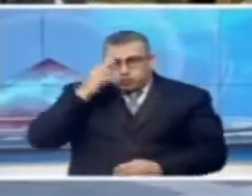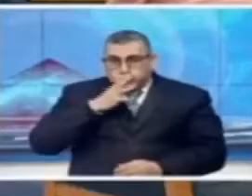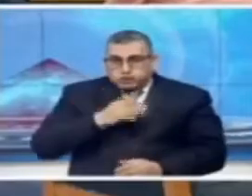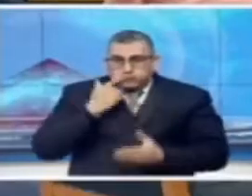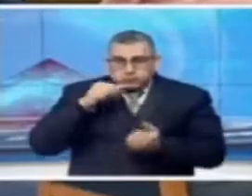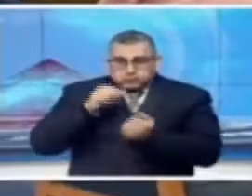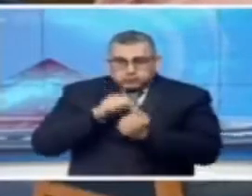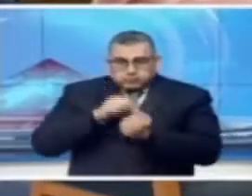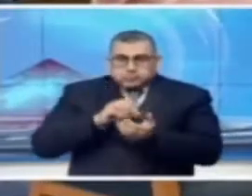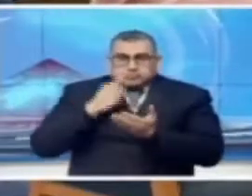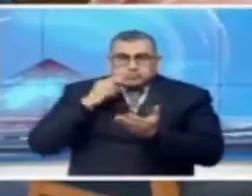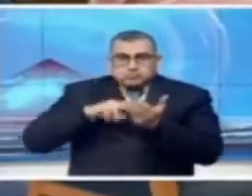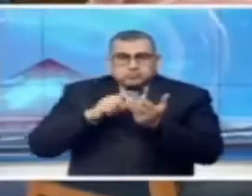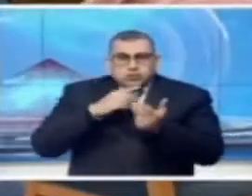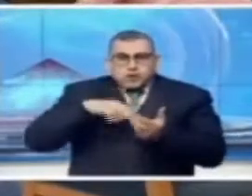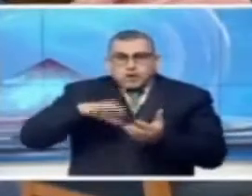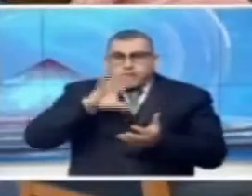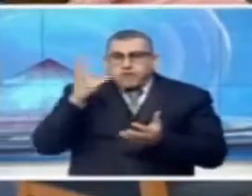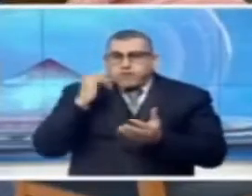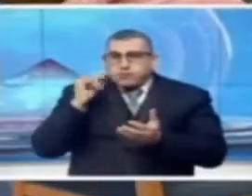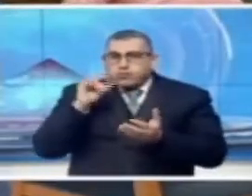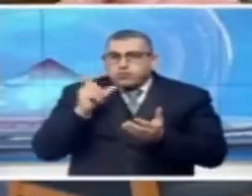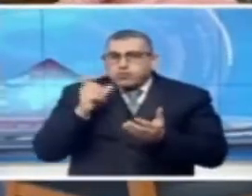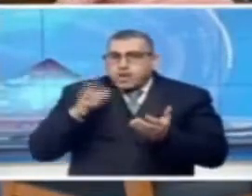ليستطيع التوزيع على بلدان ودول